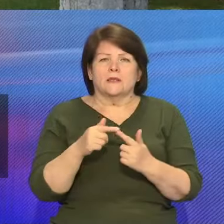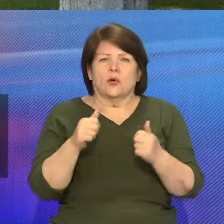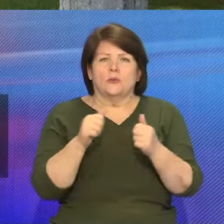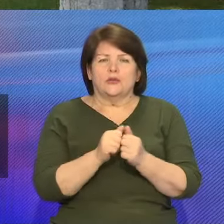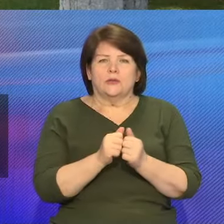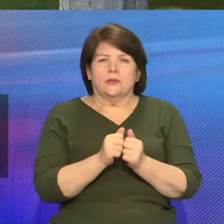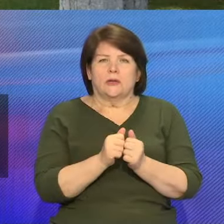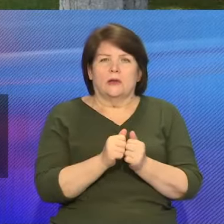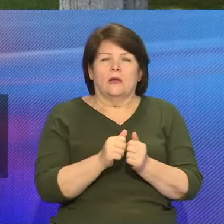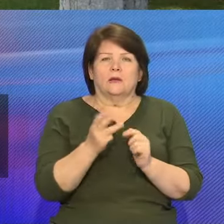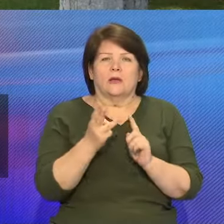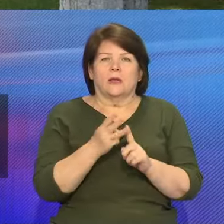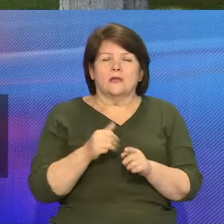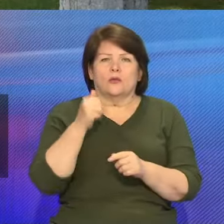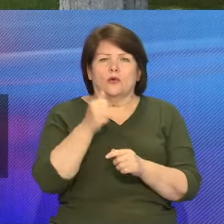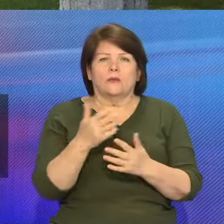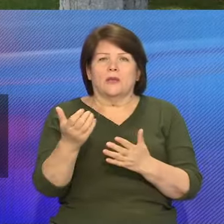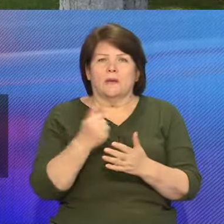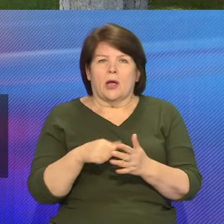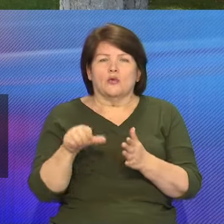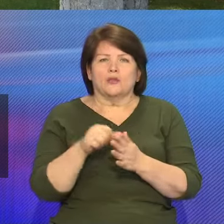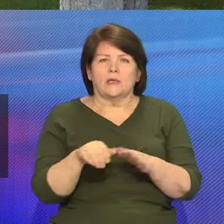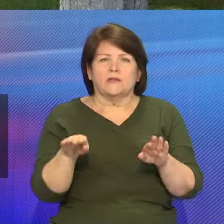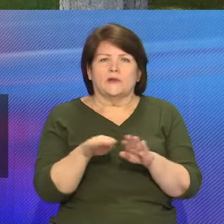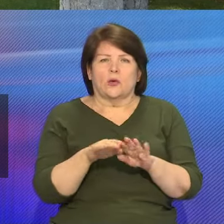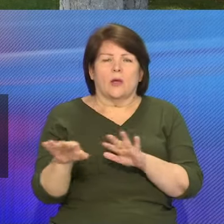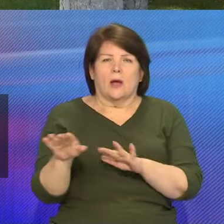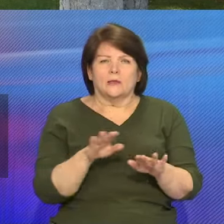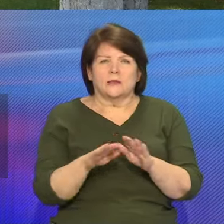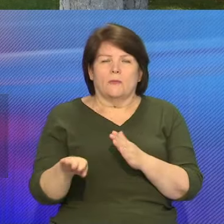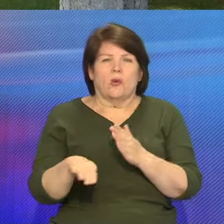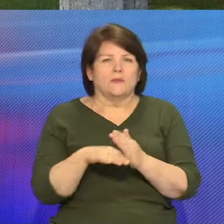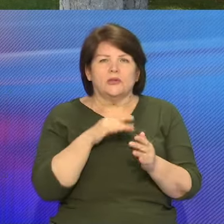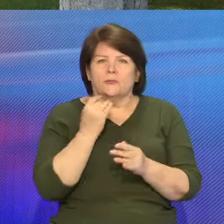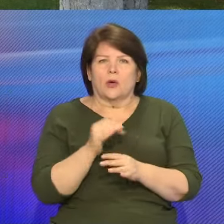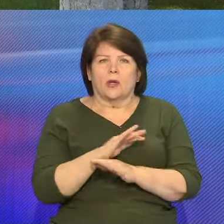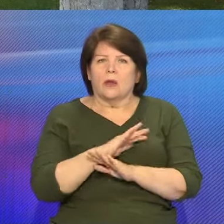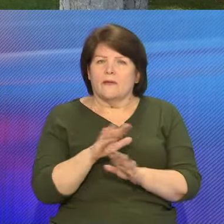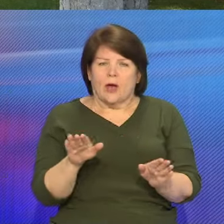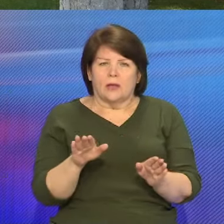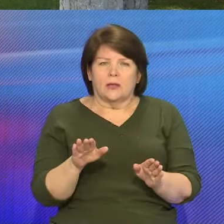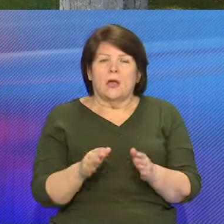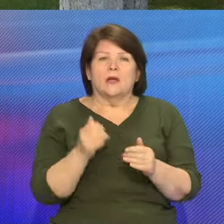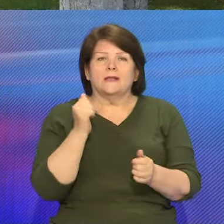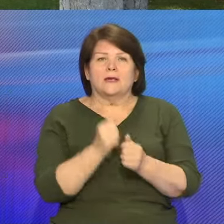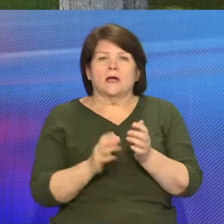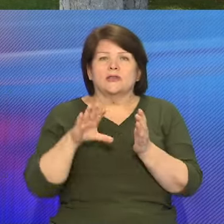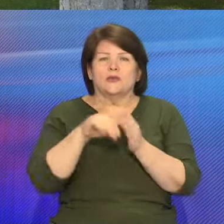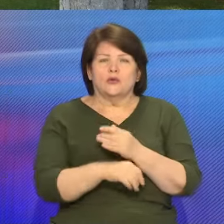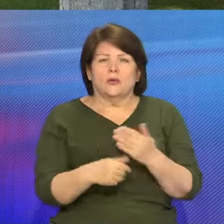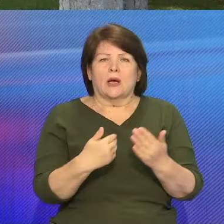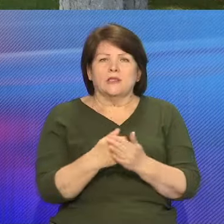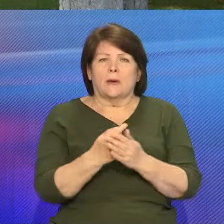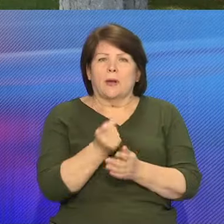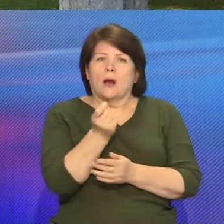наверное, третьего года мы принимаем участие в данной акции. Мы считаем, что помощи много не бывает. И если каждый внесет хотя бы